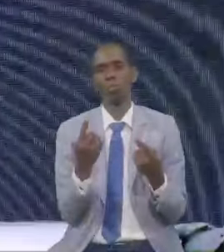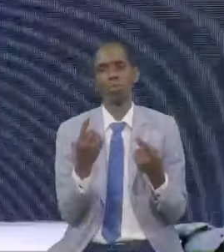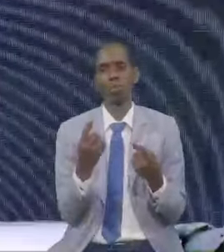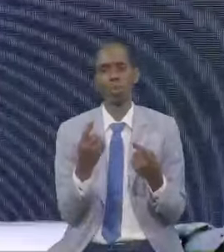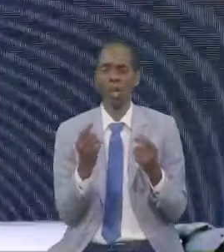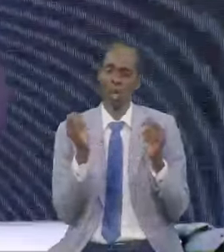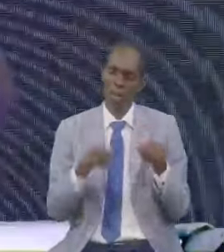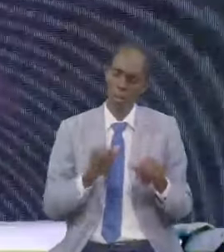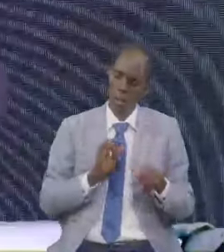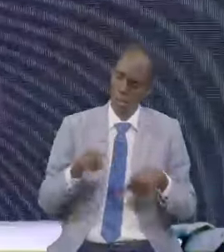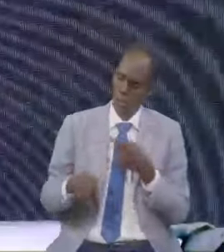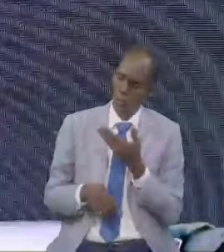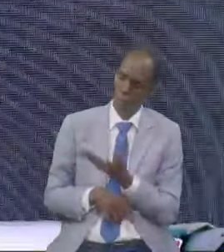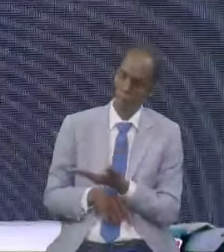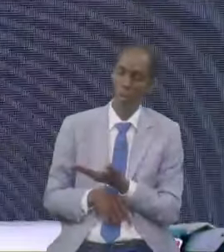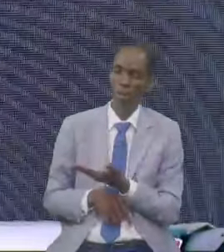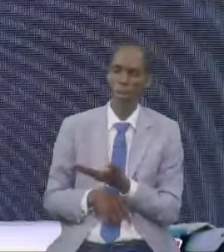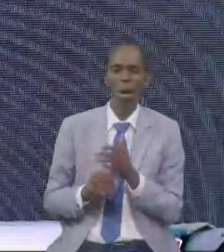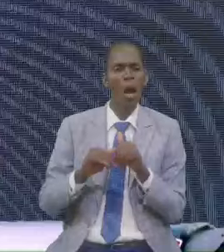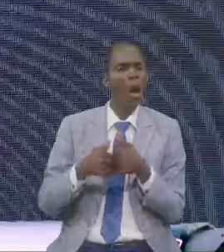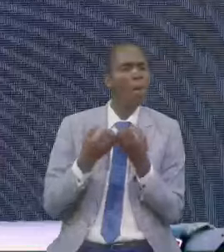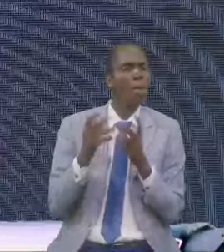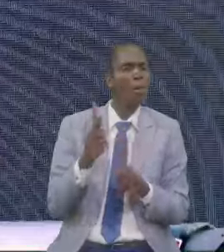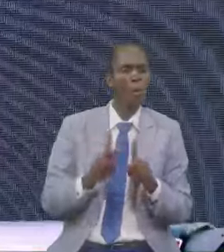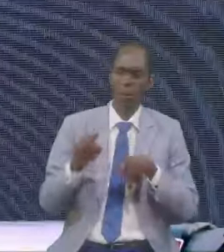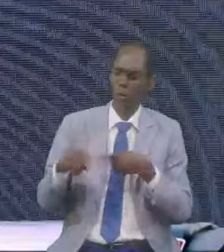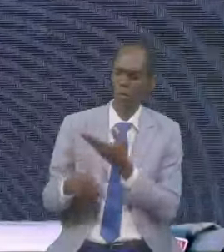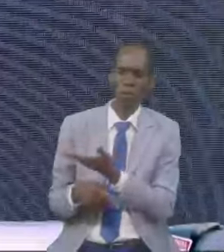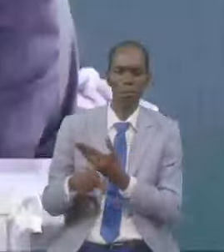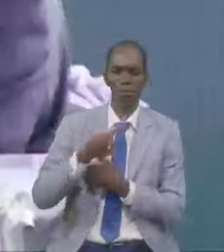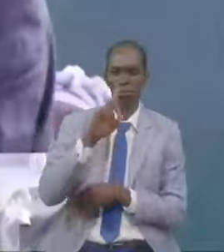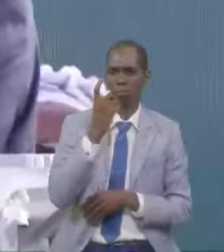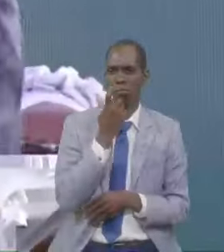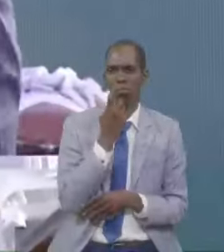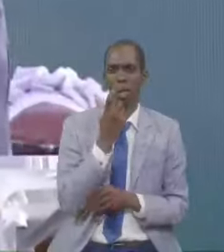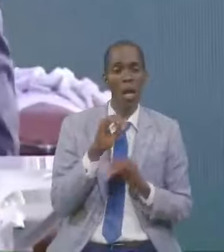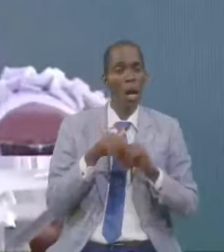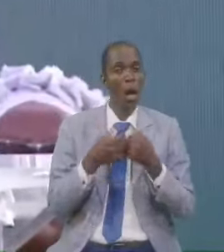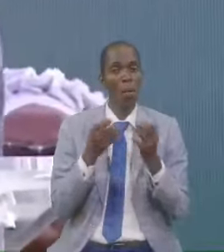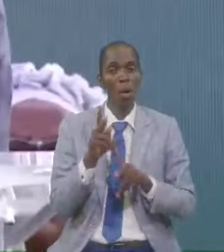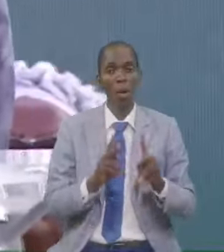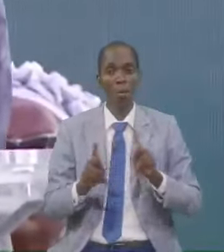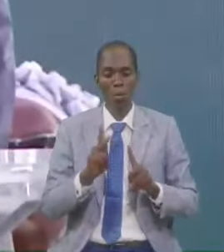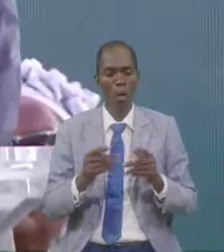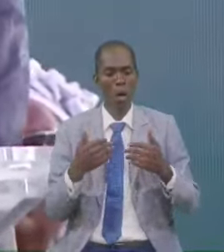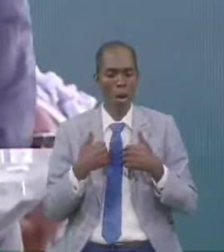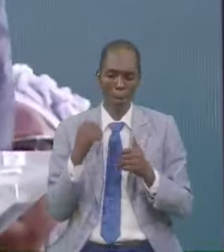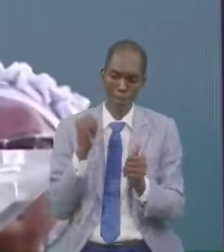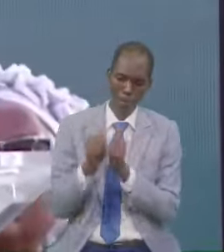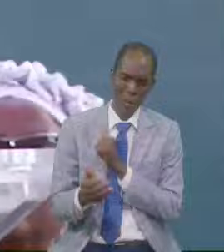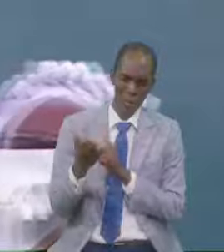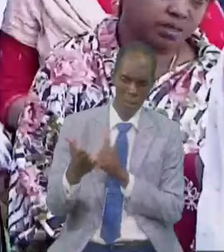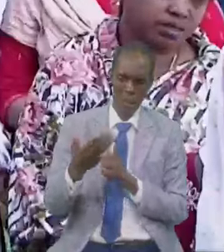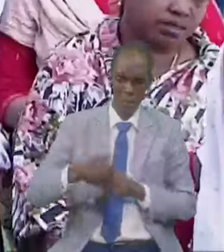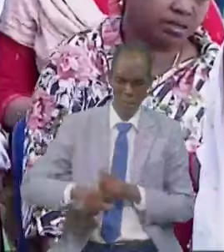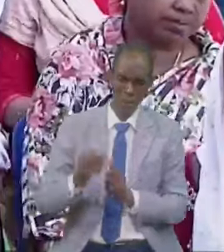నేను అక్కడికి వెళ్ళొచ్చా? How many people are going there? అక్కడికి ఎంత మంది వెళ్తున్నారు? How many people have gone and are still going that place?